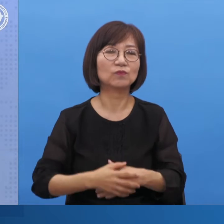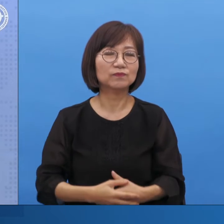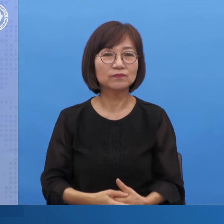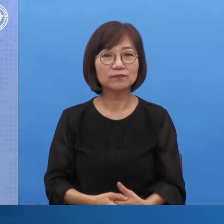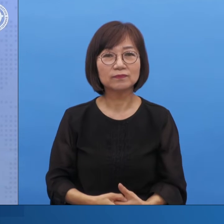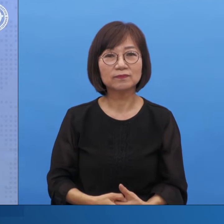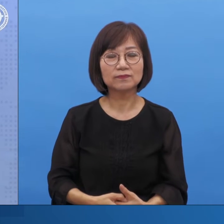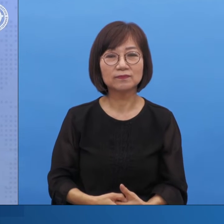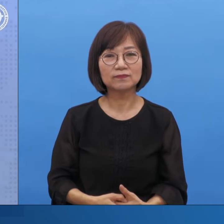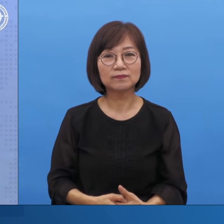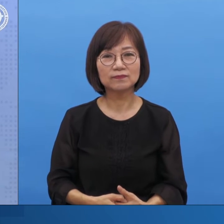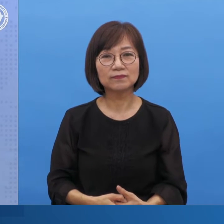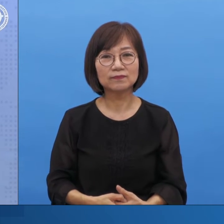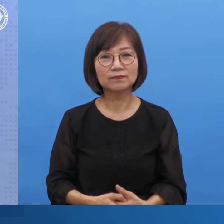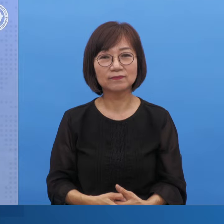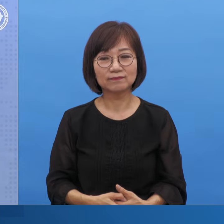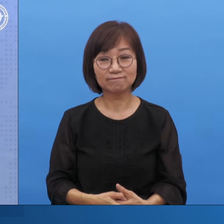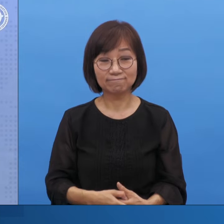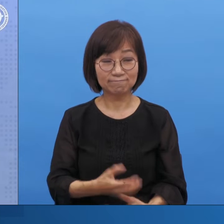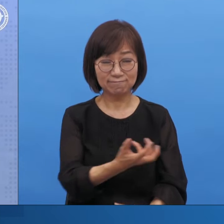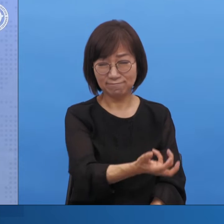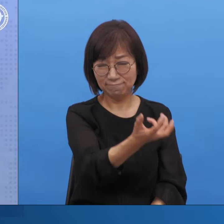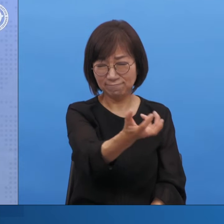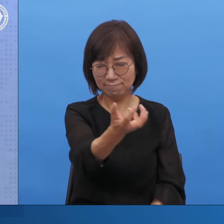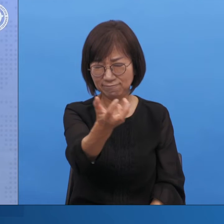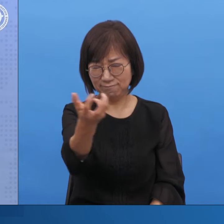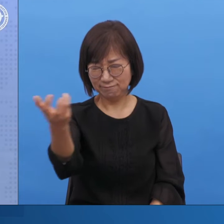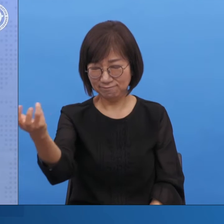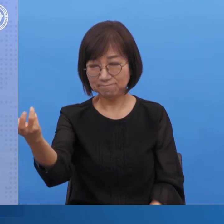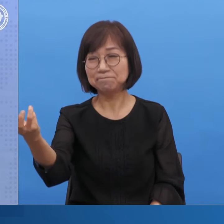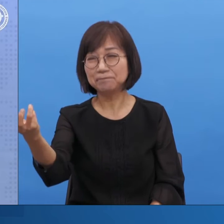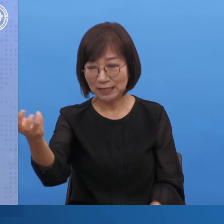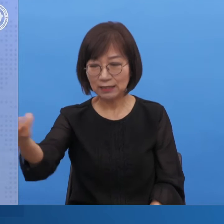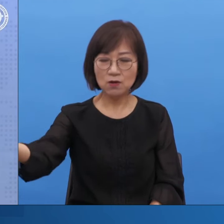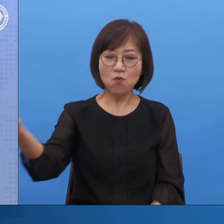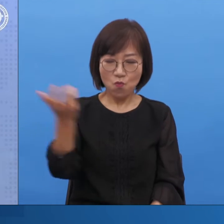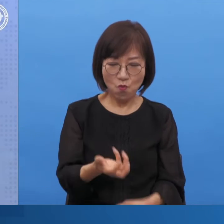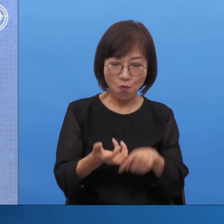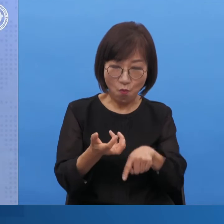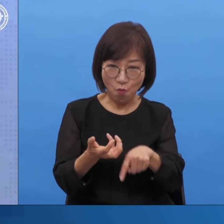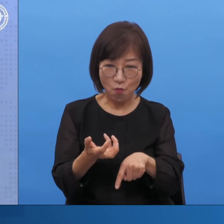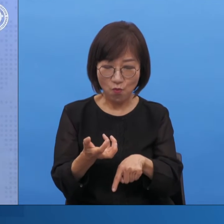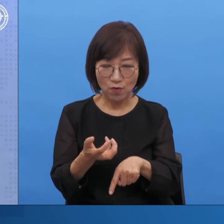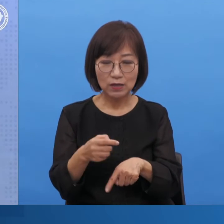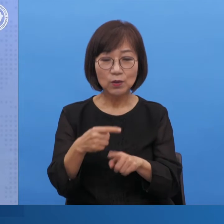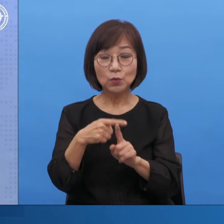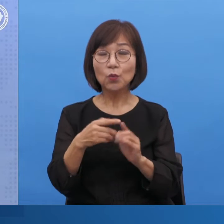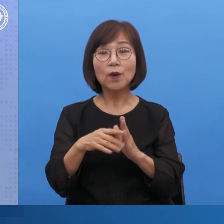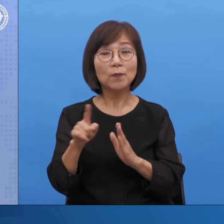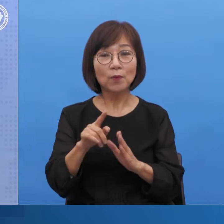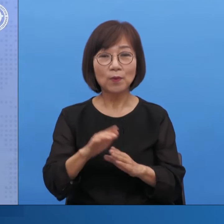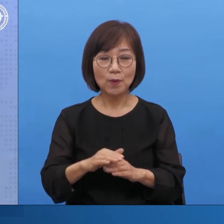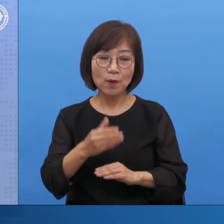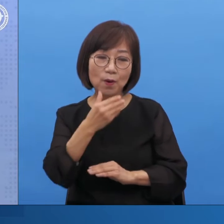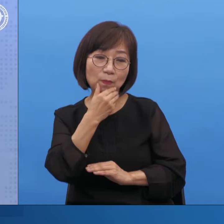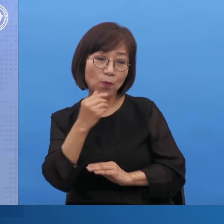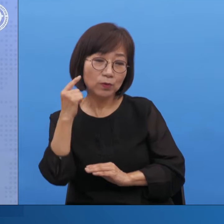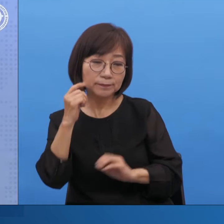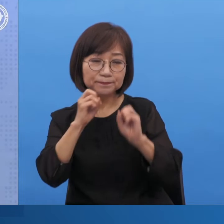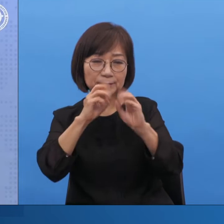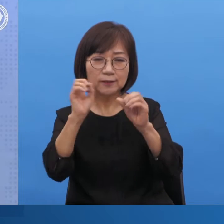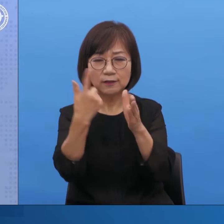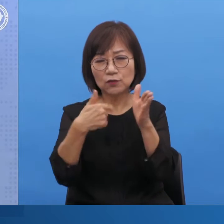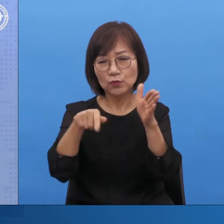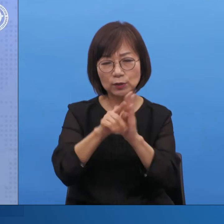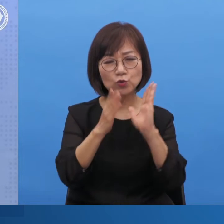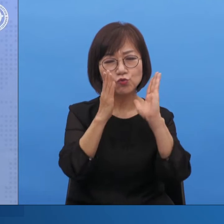stop us. 그 얘기에 따와한 겁니다. And then I finally came here. 복음 전하기 위해서 준비된 사람이 다 모여 있는 거예요. All